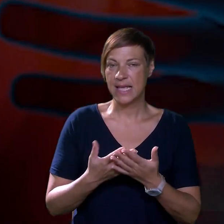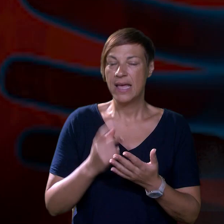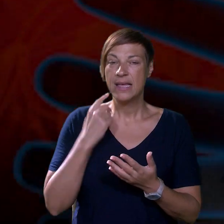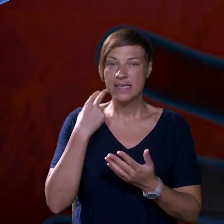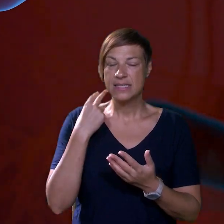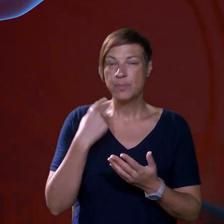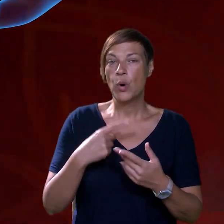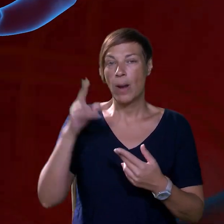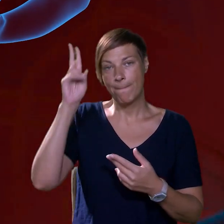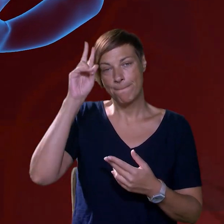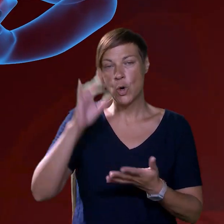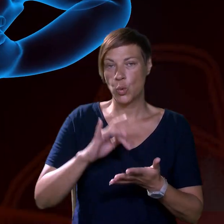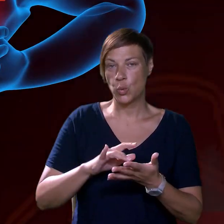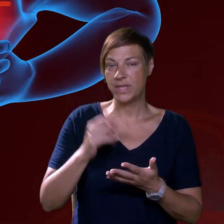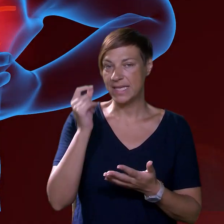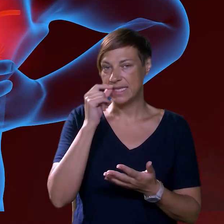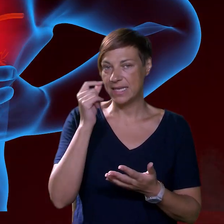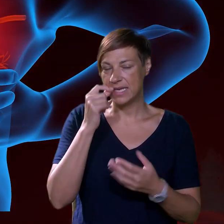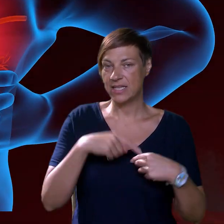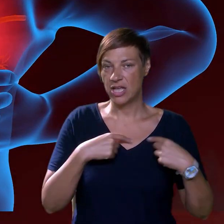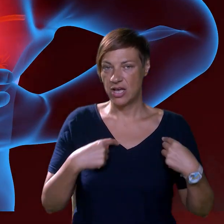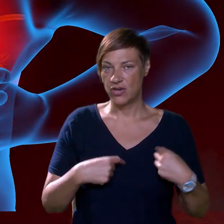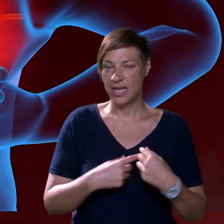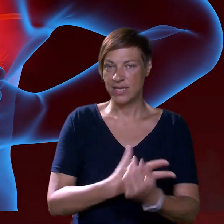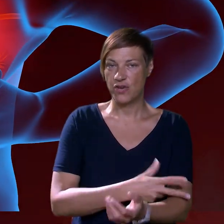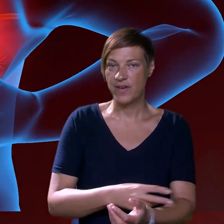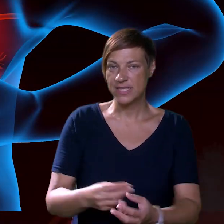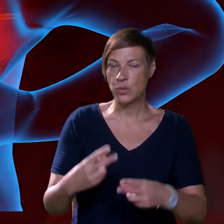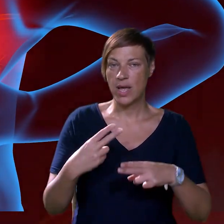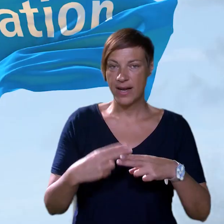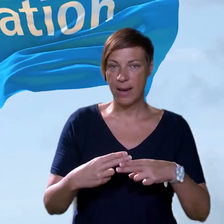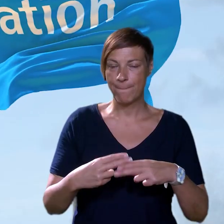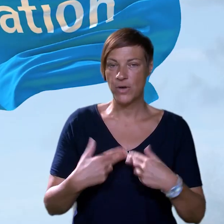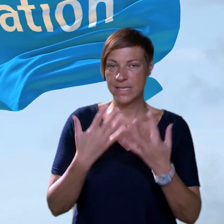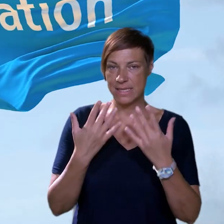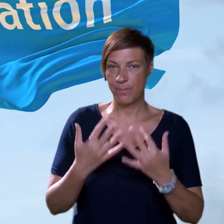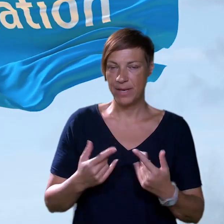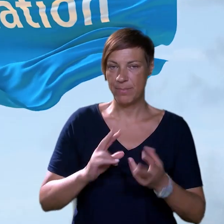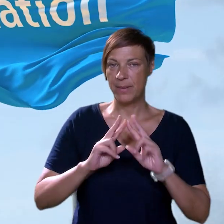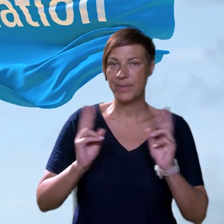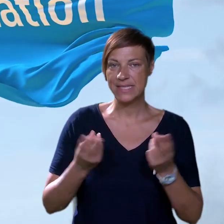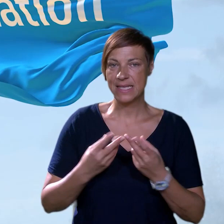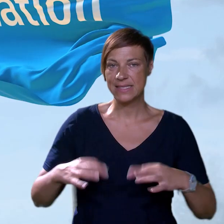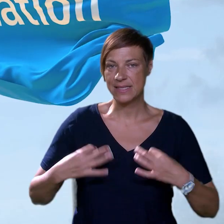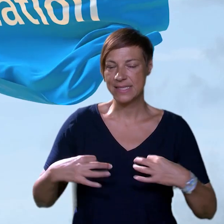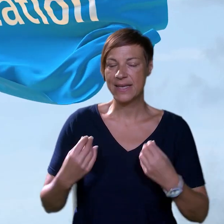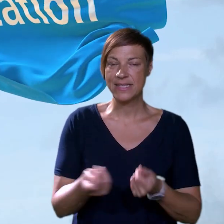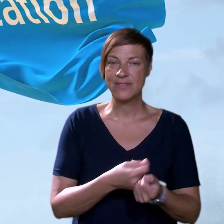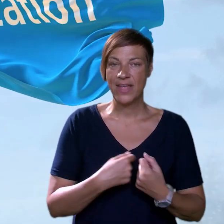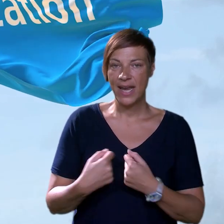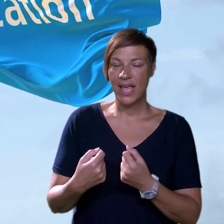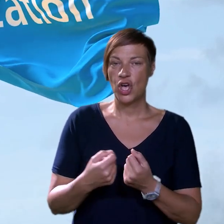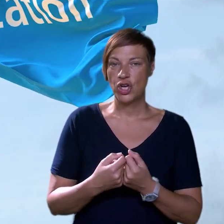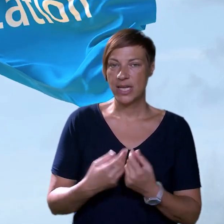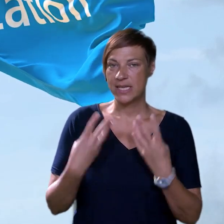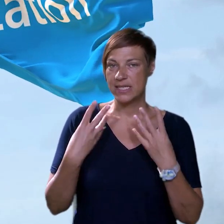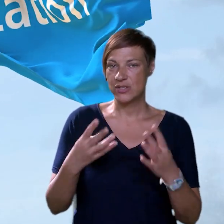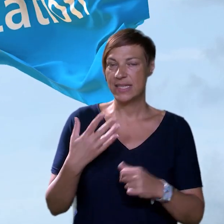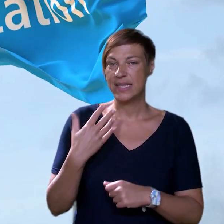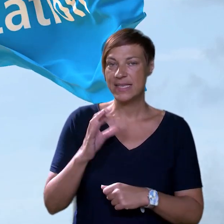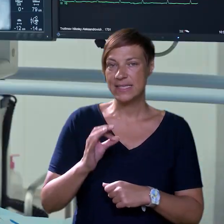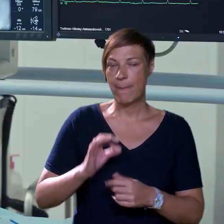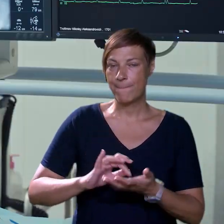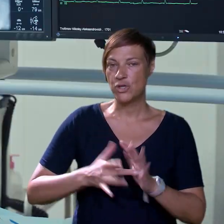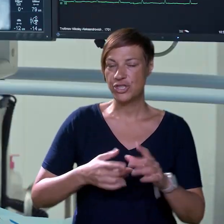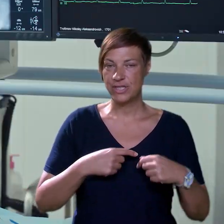spol i dob također mogu utjecati na rizik od kardiovaskularnih bolesti. Prema podacima Svjetske zdravstvene organizacije, čak